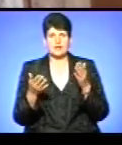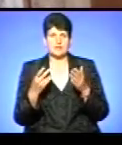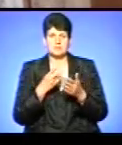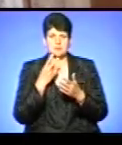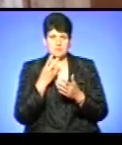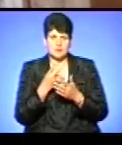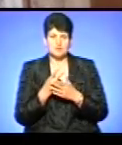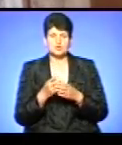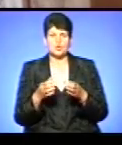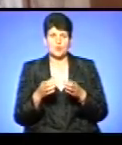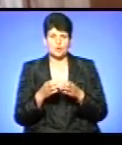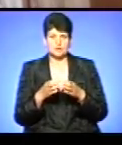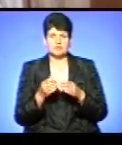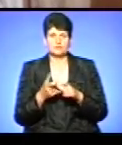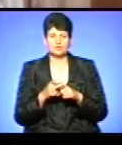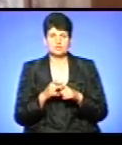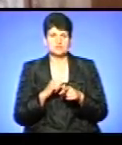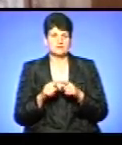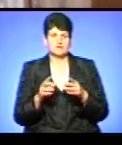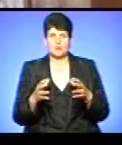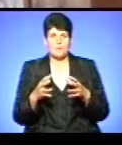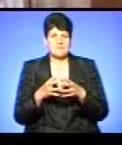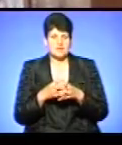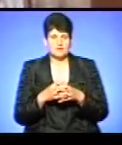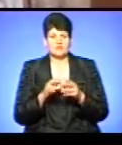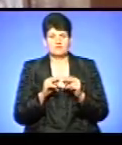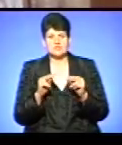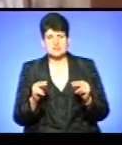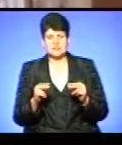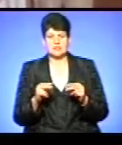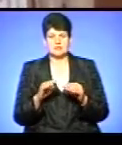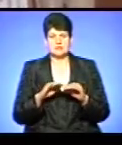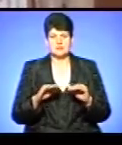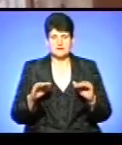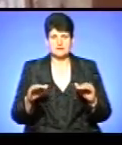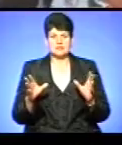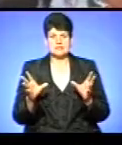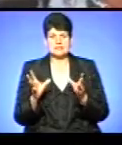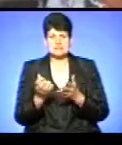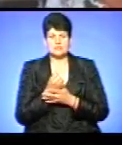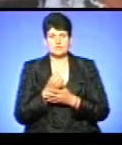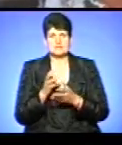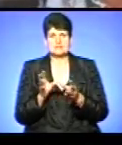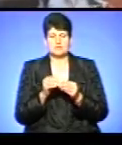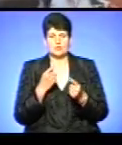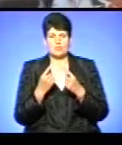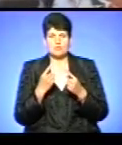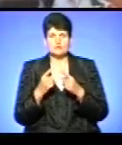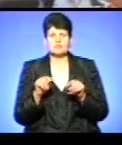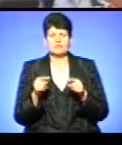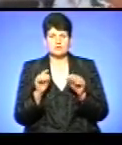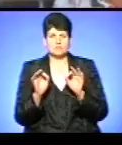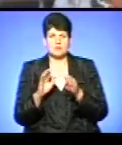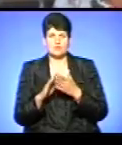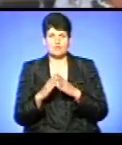бачимо, що колективи дуже швидко об'єднуються, як вчительські, так і учнівські, і знаходять спільну мову. Аби створити належні умови